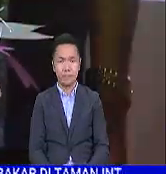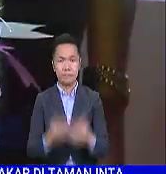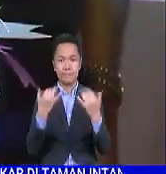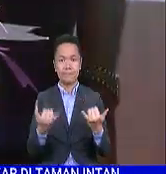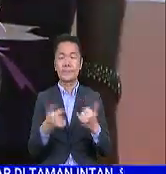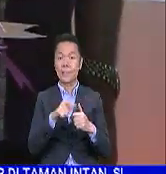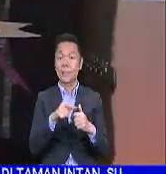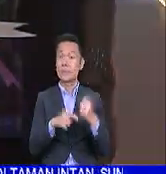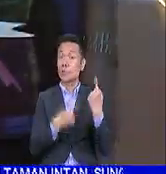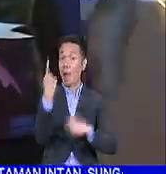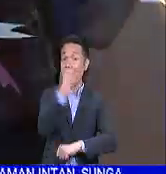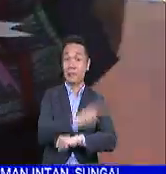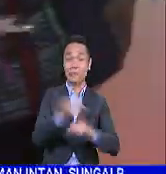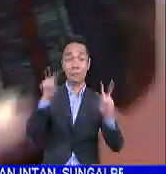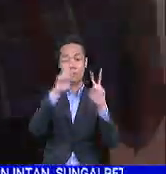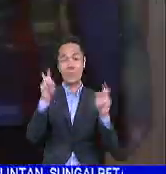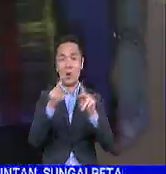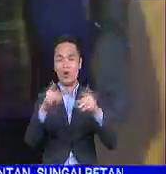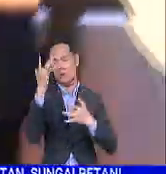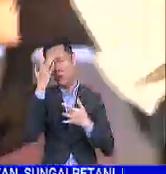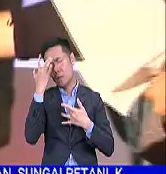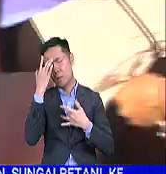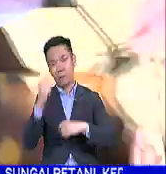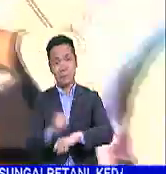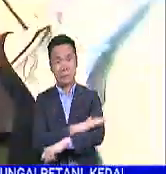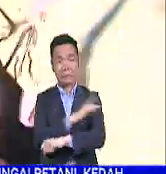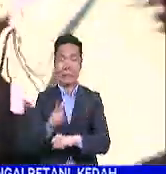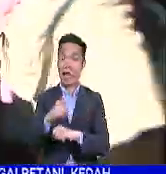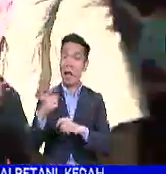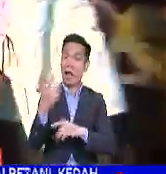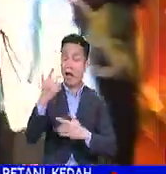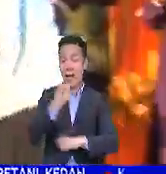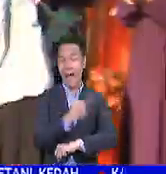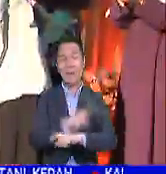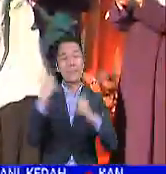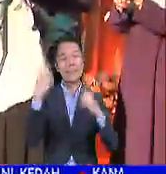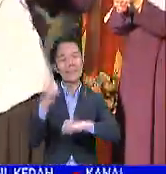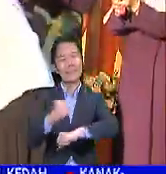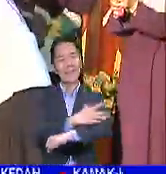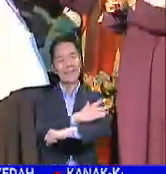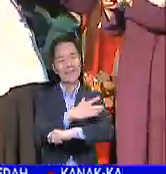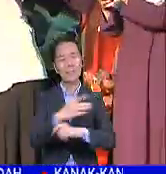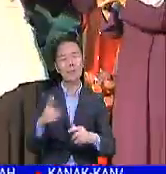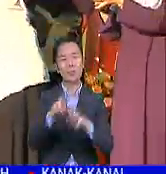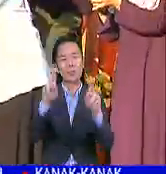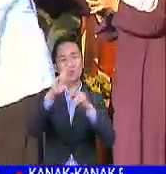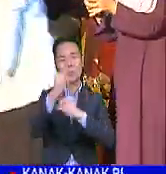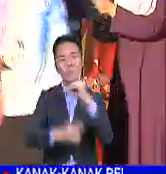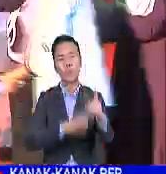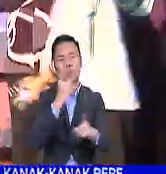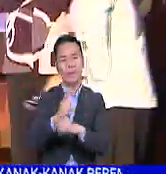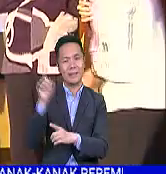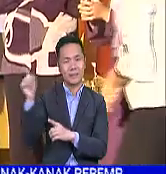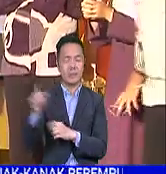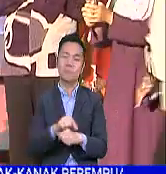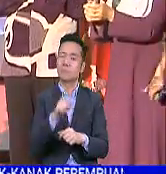demikian pada program Sehari Bersama Pesakit Kanser sempena Hari Kanser Sedunia 2022 di Hospital Raja Perempuan Zainab II, Kota